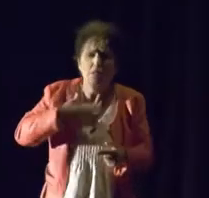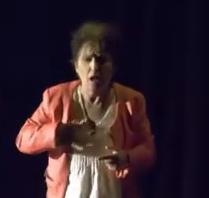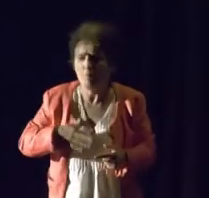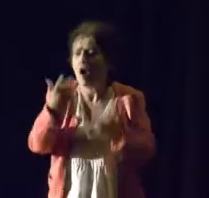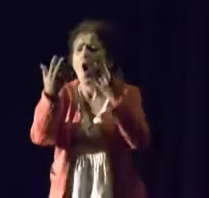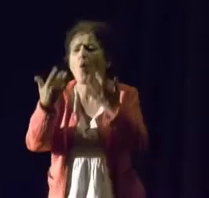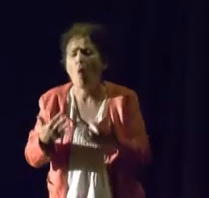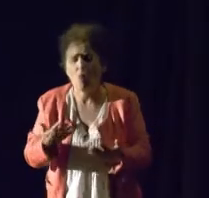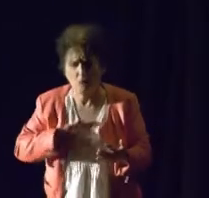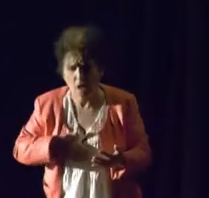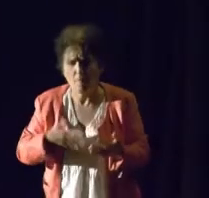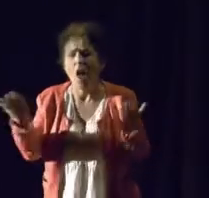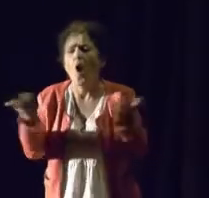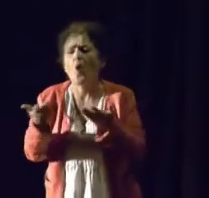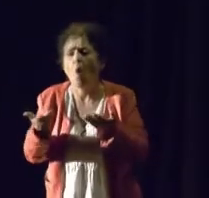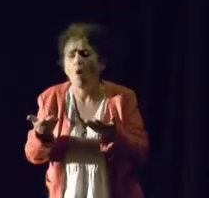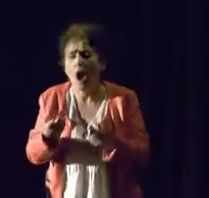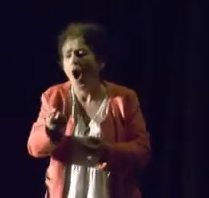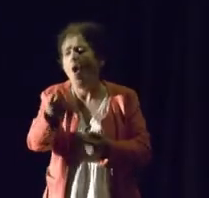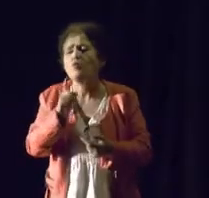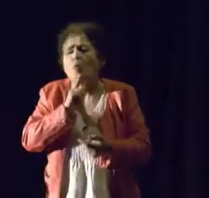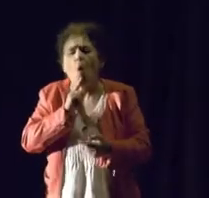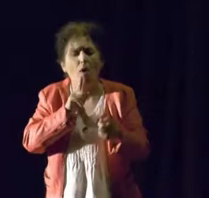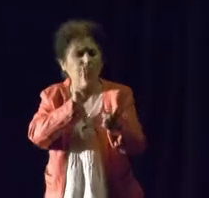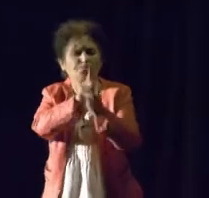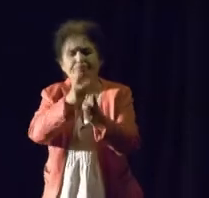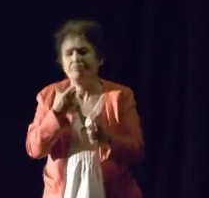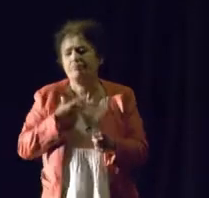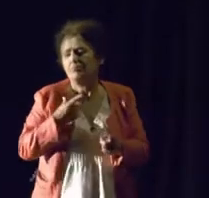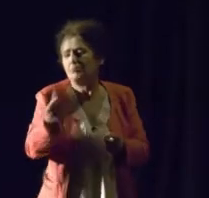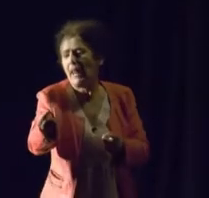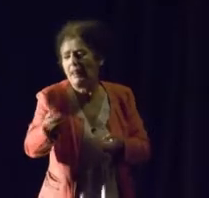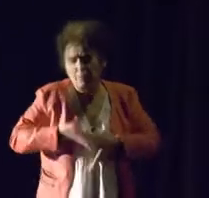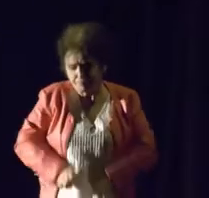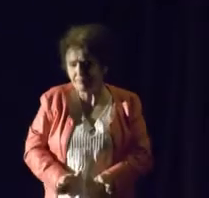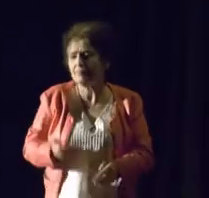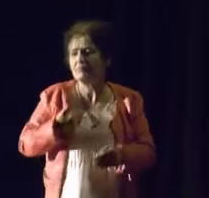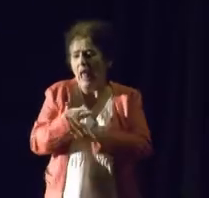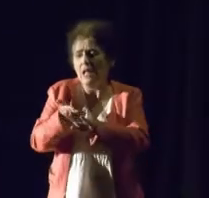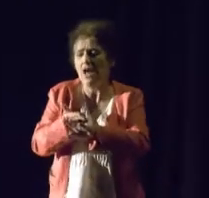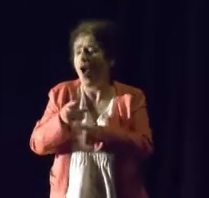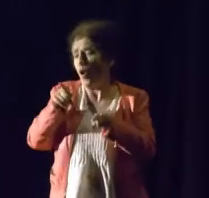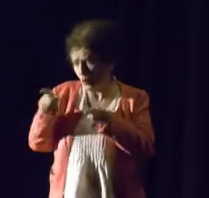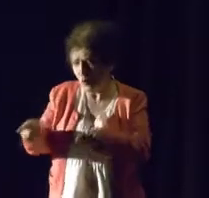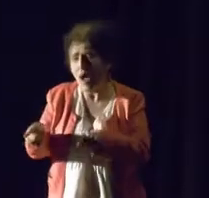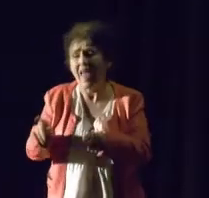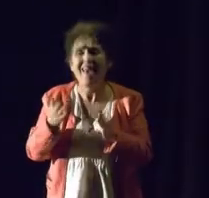сакаме, кога сакаме, од кого сакаме да го имаме тоа потомство. И тоа е